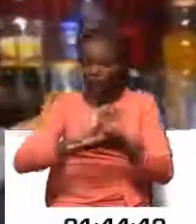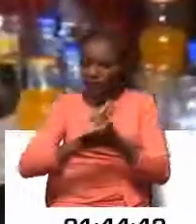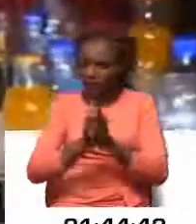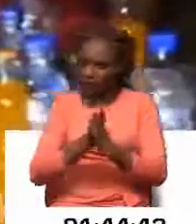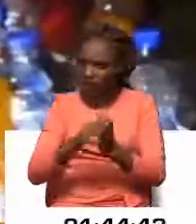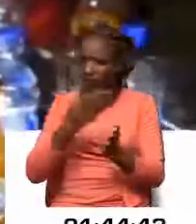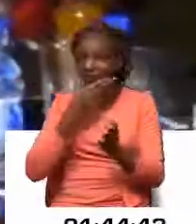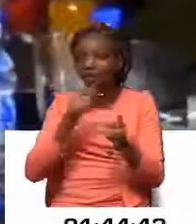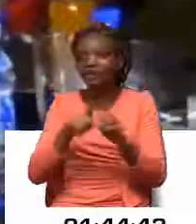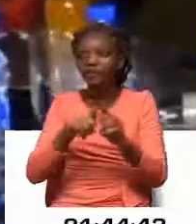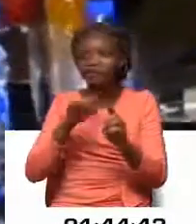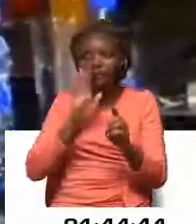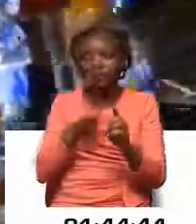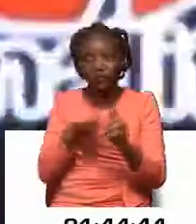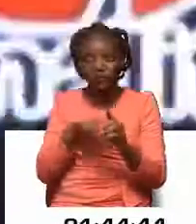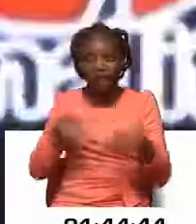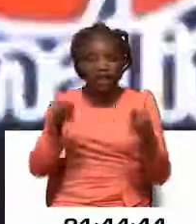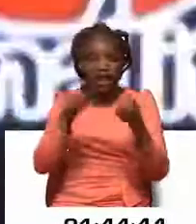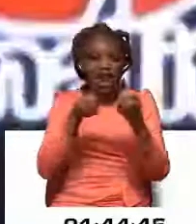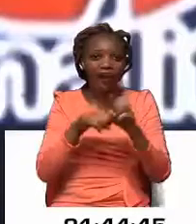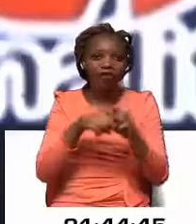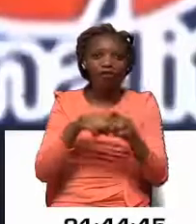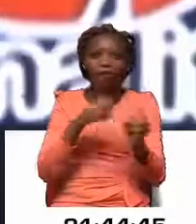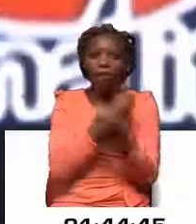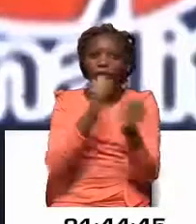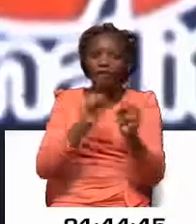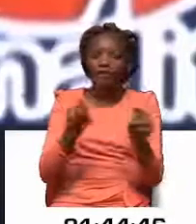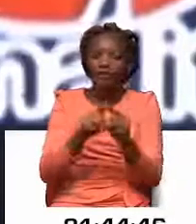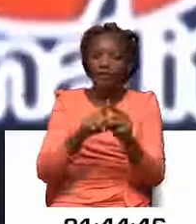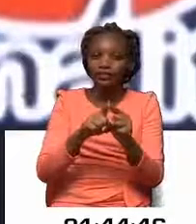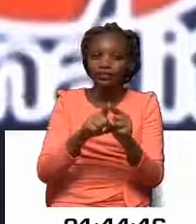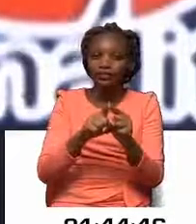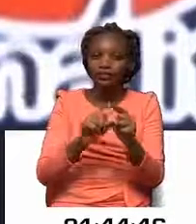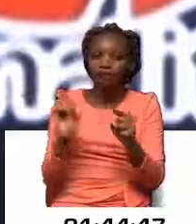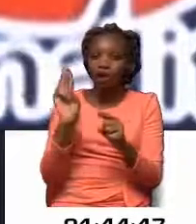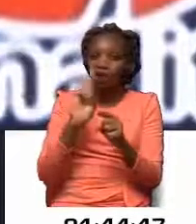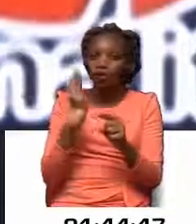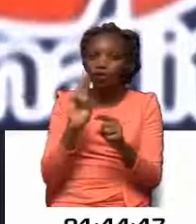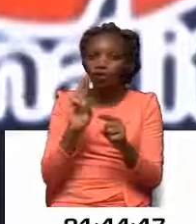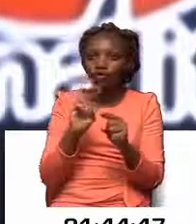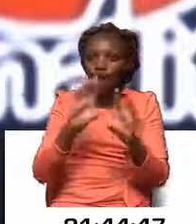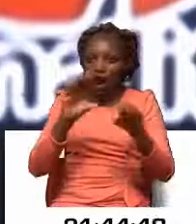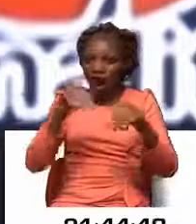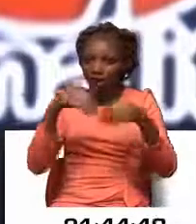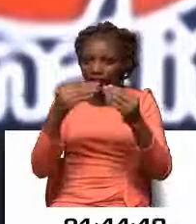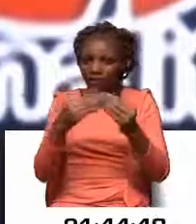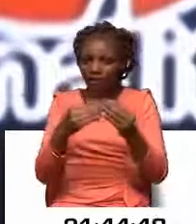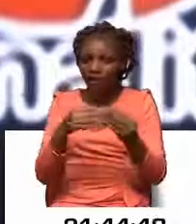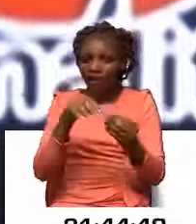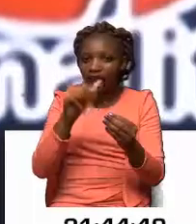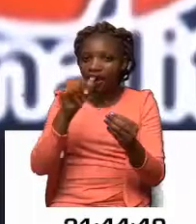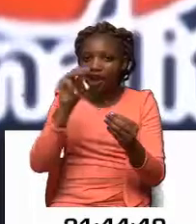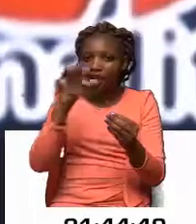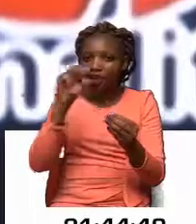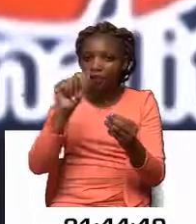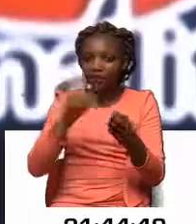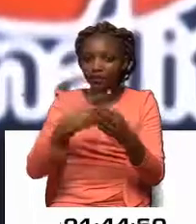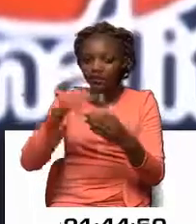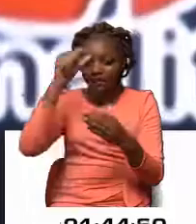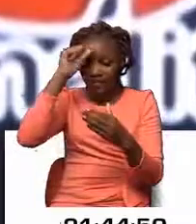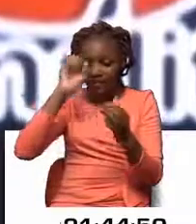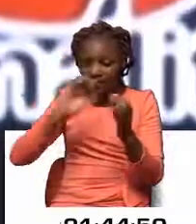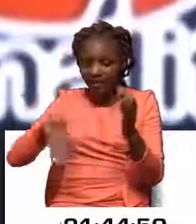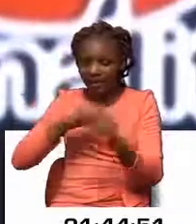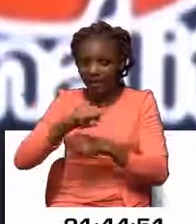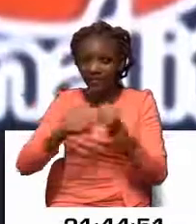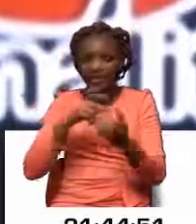women, His Excellency the President has put in place a cash award scheme under which the government last year paid